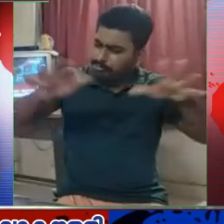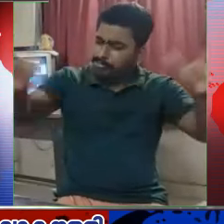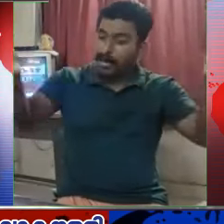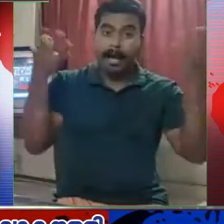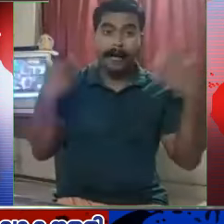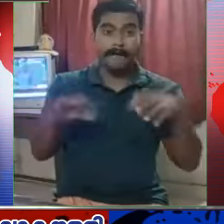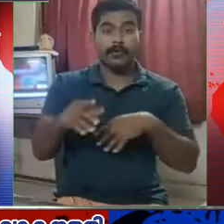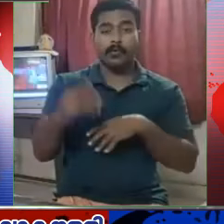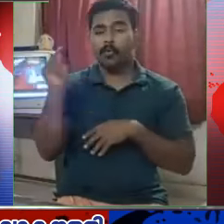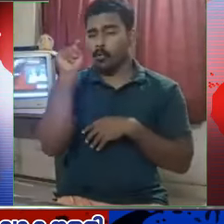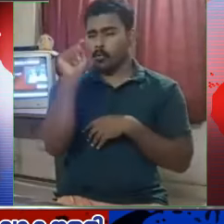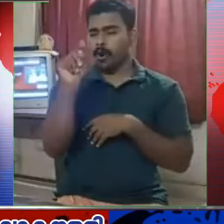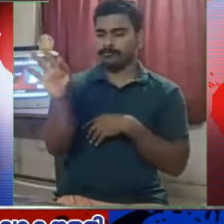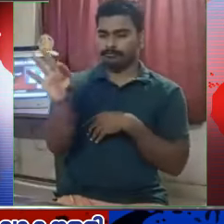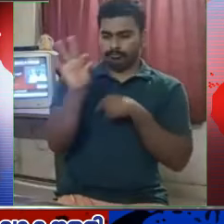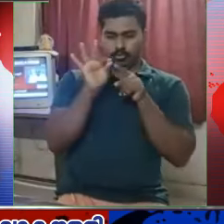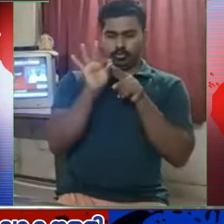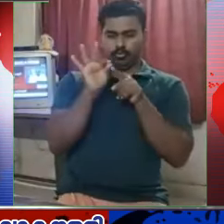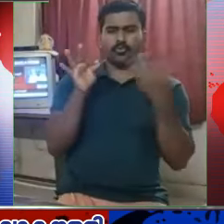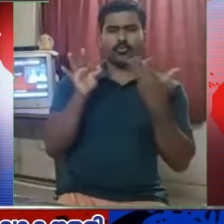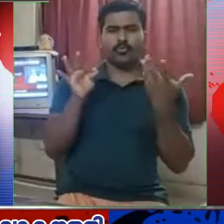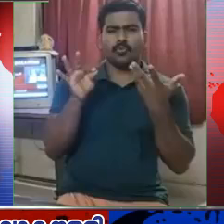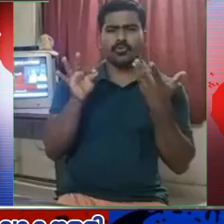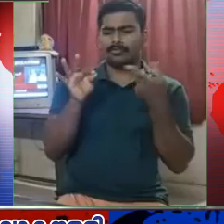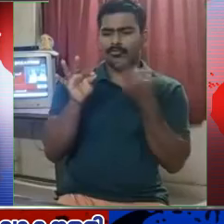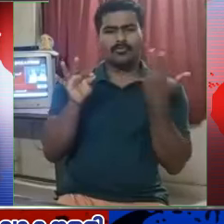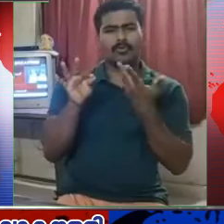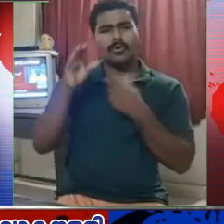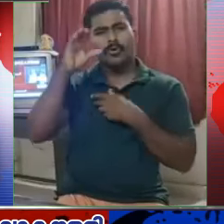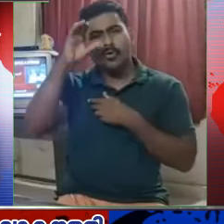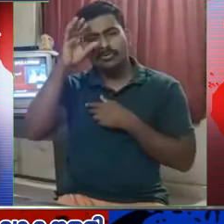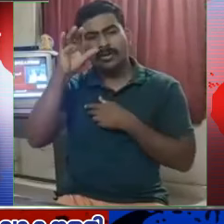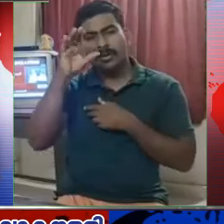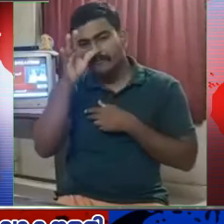ഇടുക്കി ഒഴികെ എല്ലാ ജില്ലകളിലും